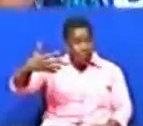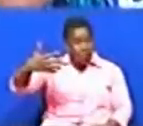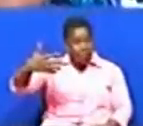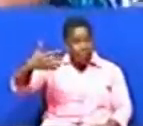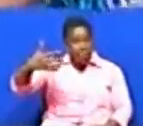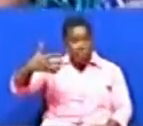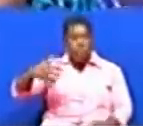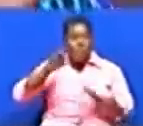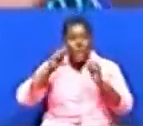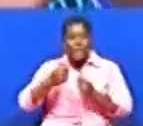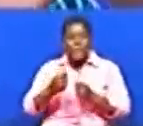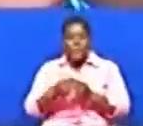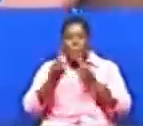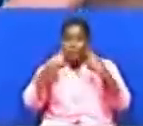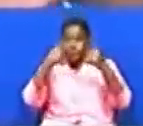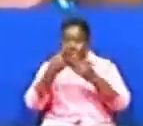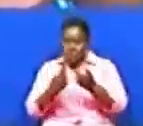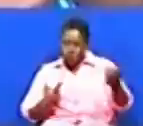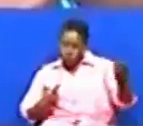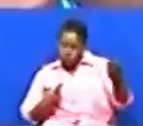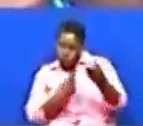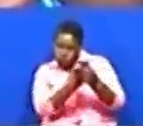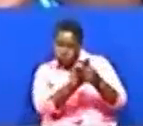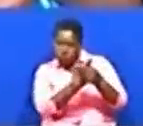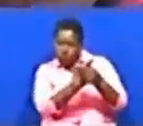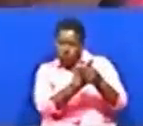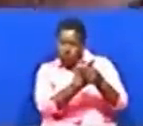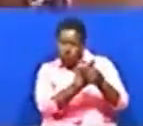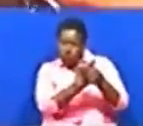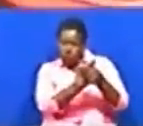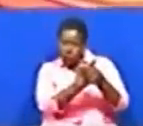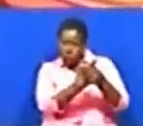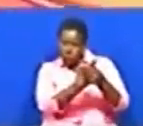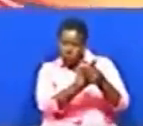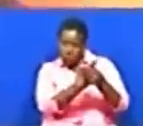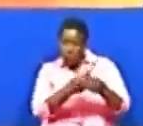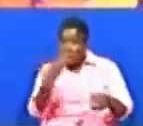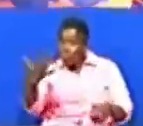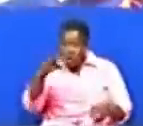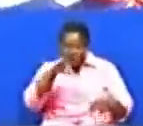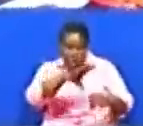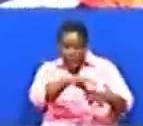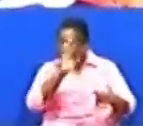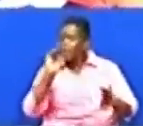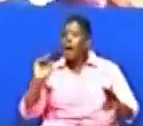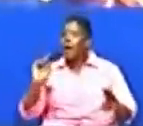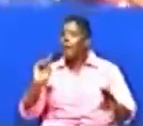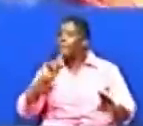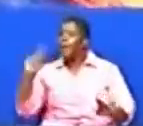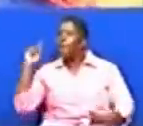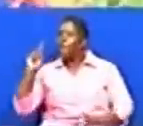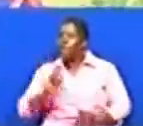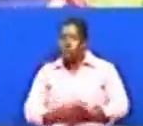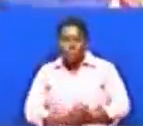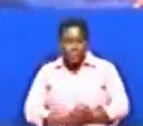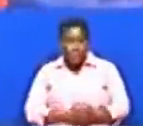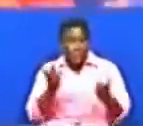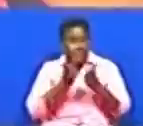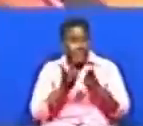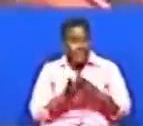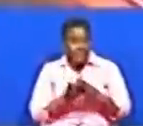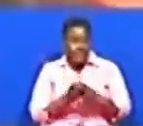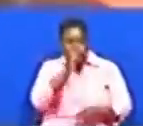mkono. Eh. Sasa mwekee miti, pelekea na wazee. Huwezi kashika nyama ya wazee na mkono. Mfumo wa ukataji wa nyama